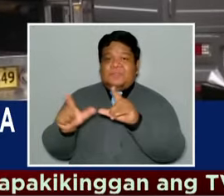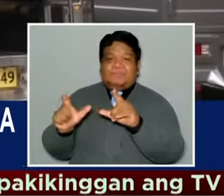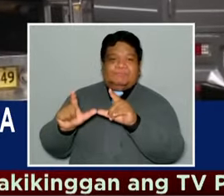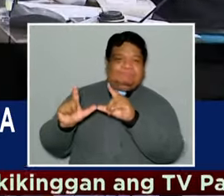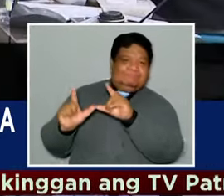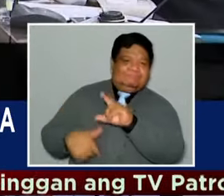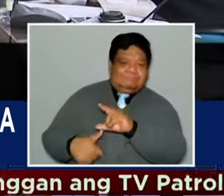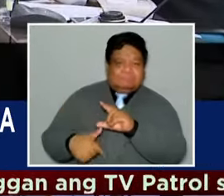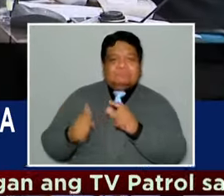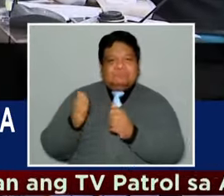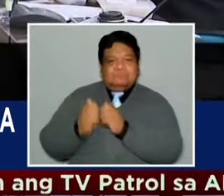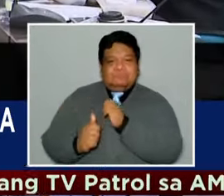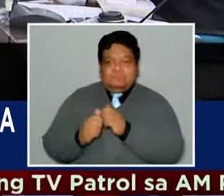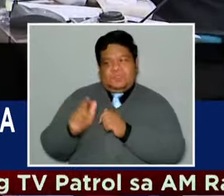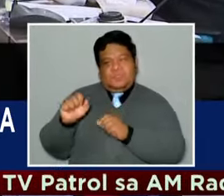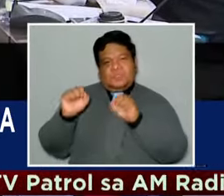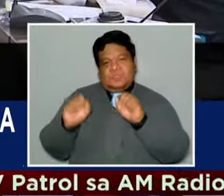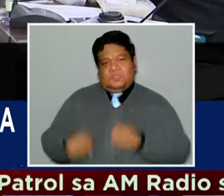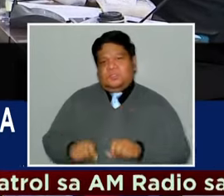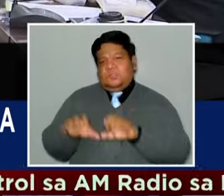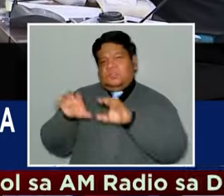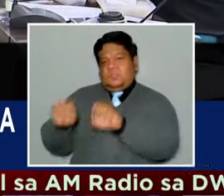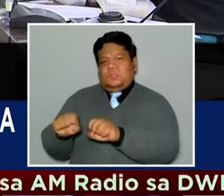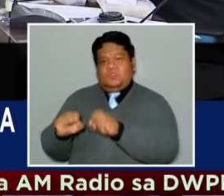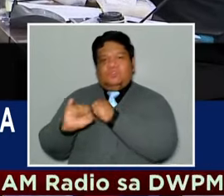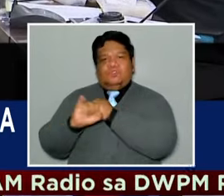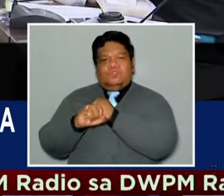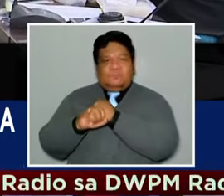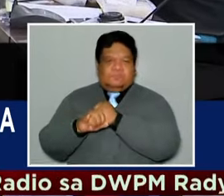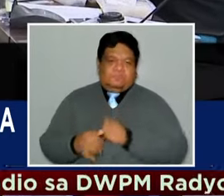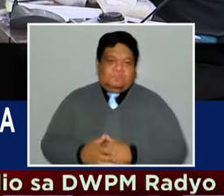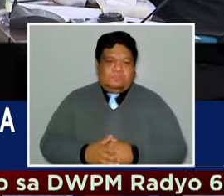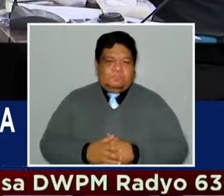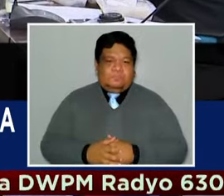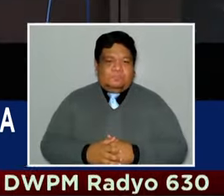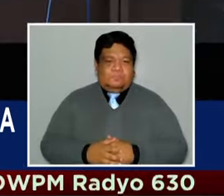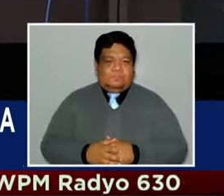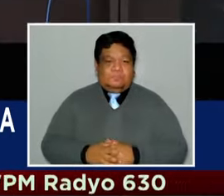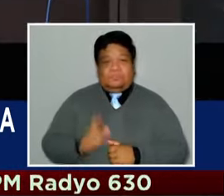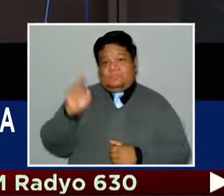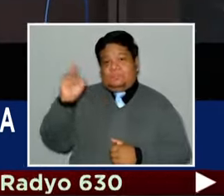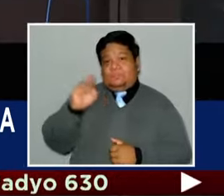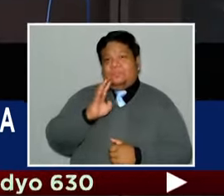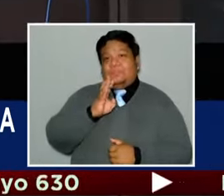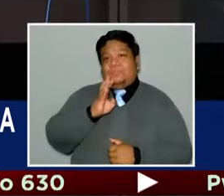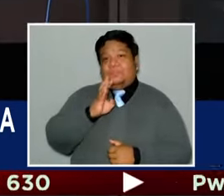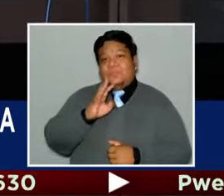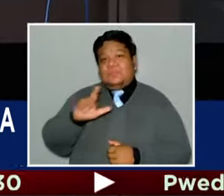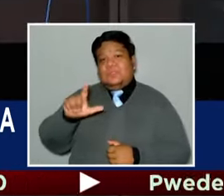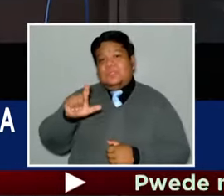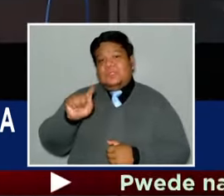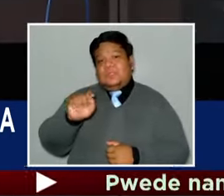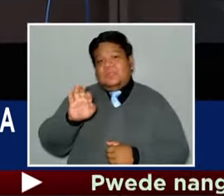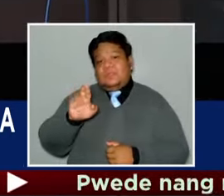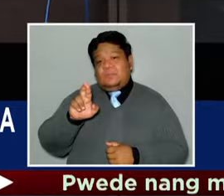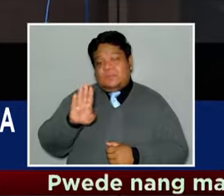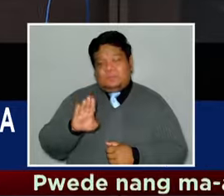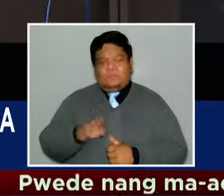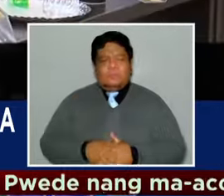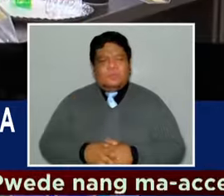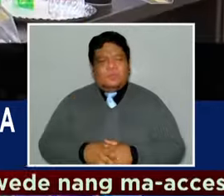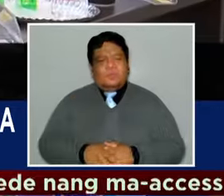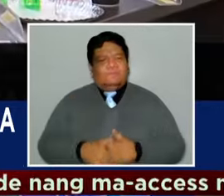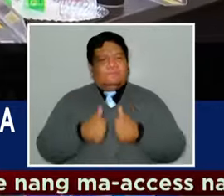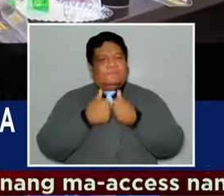jeep. Malino po yun sa pronouncements ng LTFRB at saka ng DOTR na after